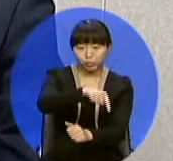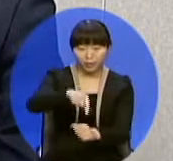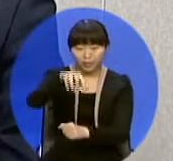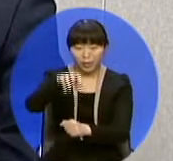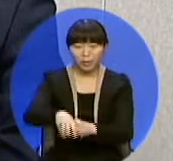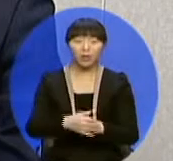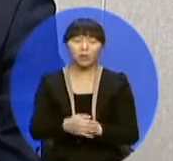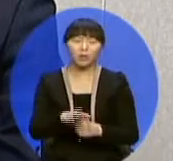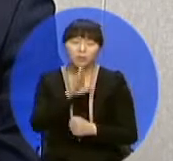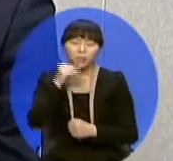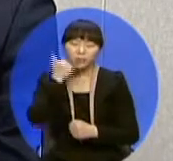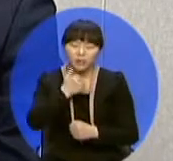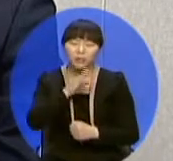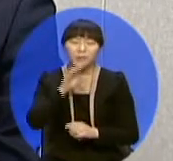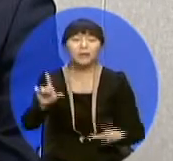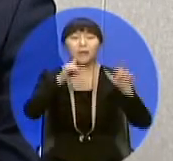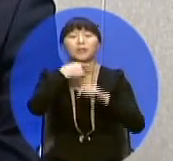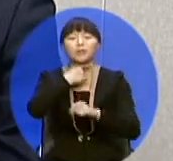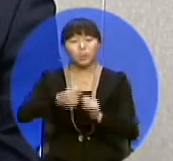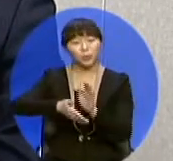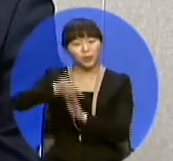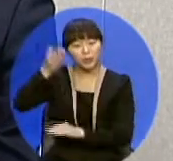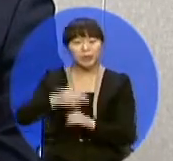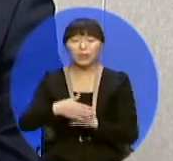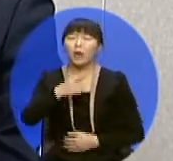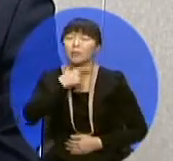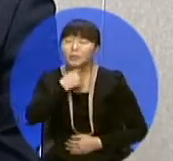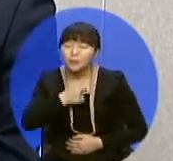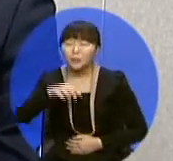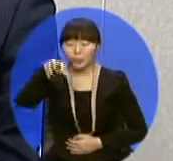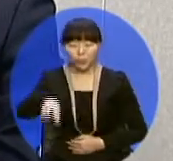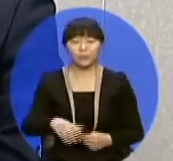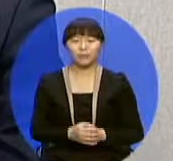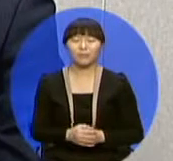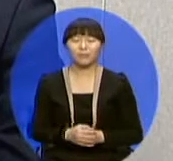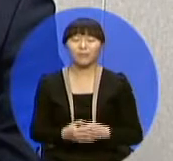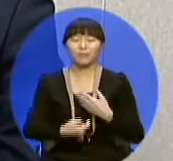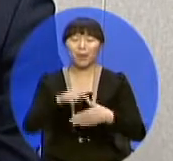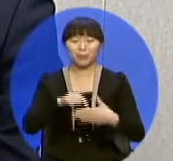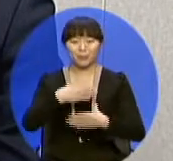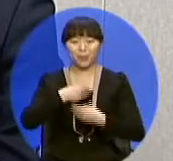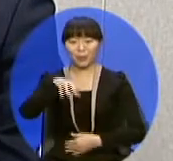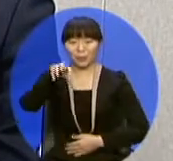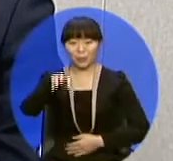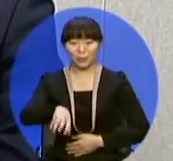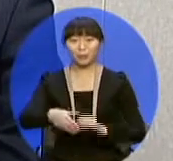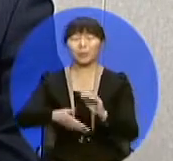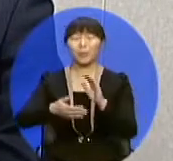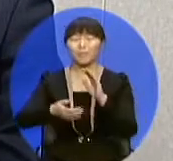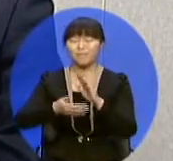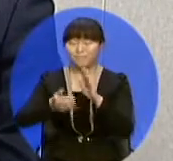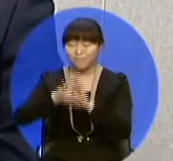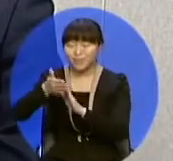정말 누구든지 살고 싶은 도시, 누구든지 가보고 싶은 도시, 마음이 편한 도시, 이런 도시를